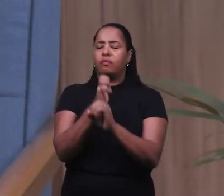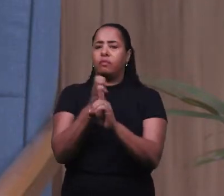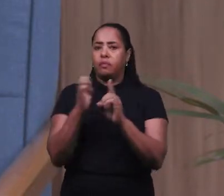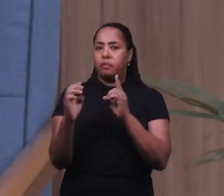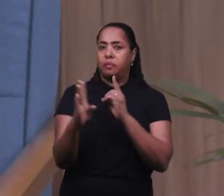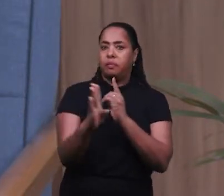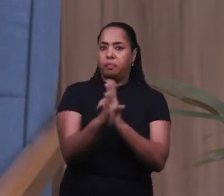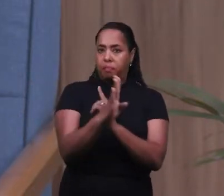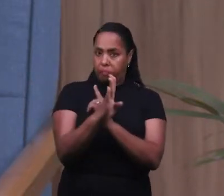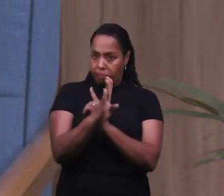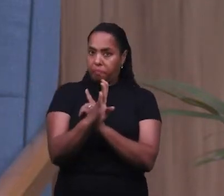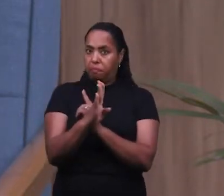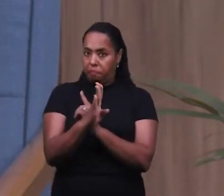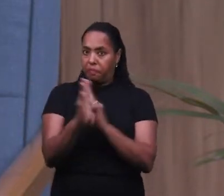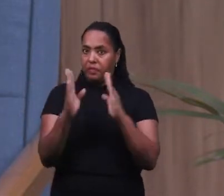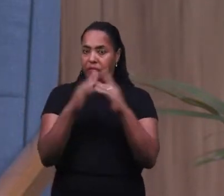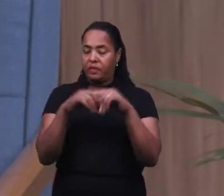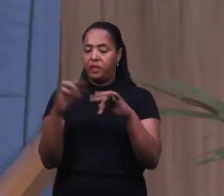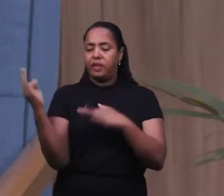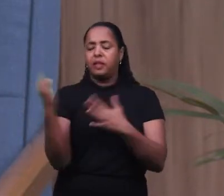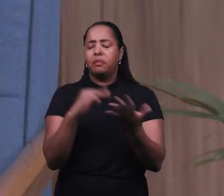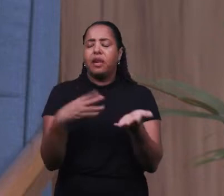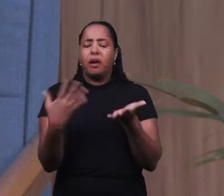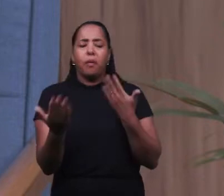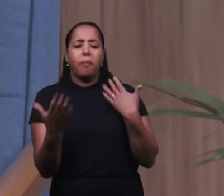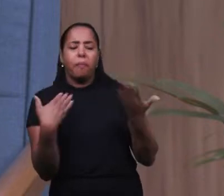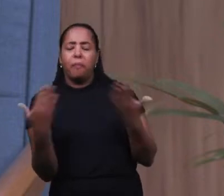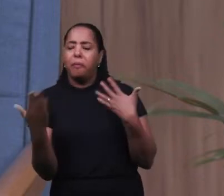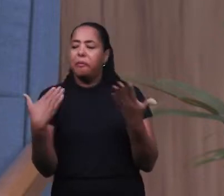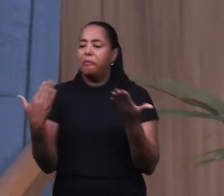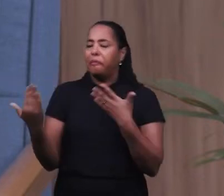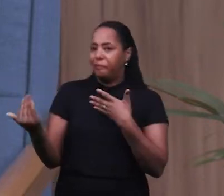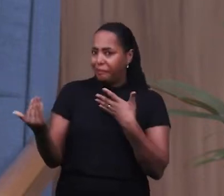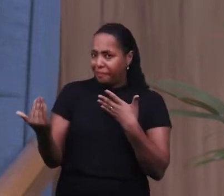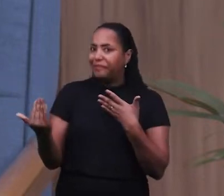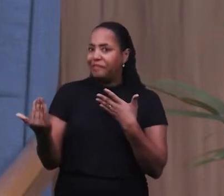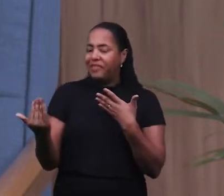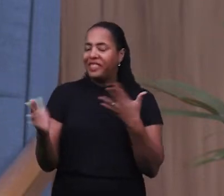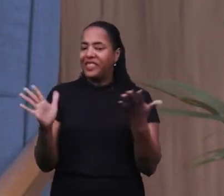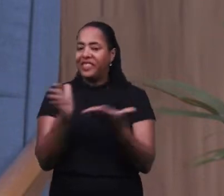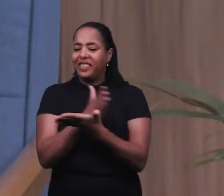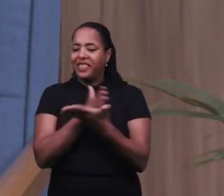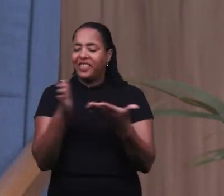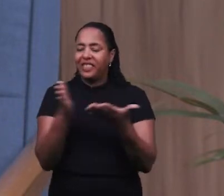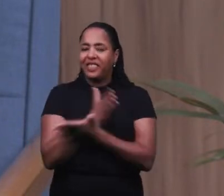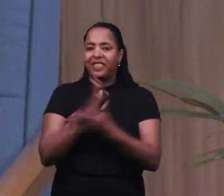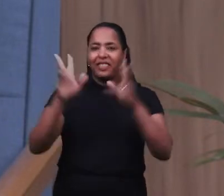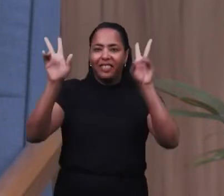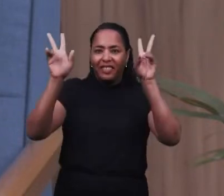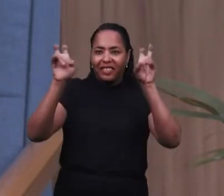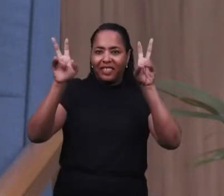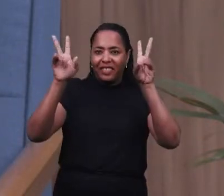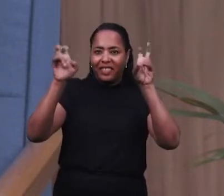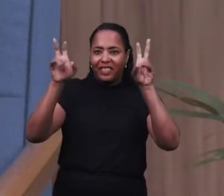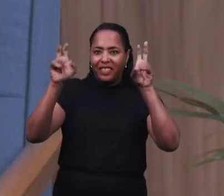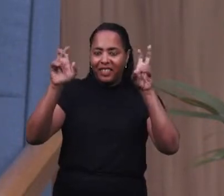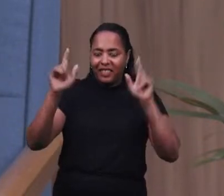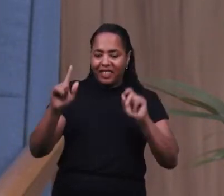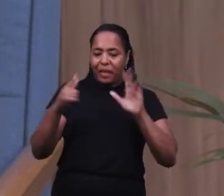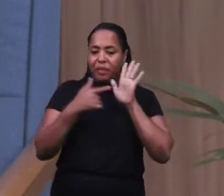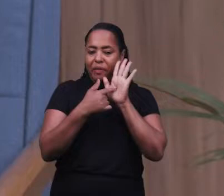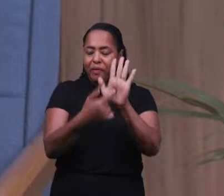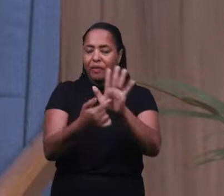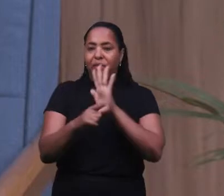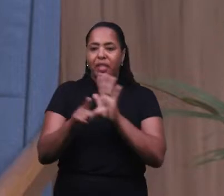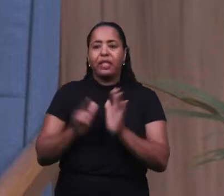et on aborde des sujets qui ont été abordés dans la dernière école biblique dominicale de l'Église chrétienne Maranatha et on discute un peu,